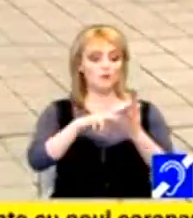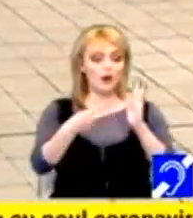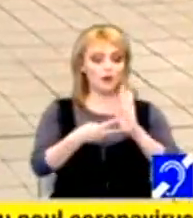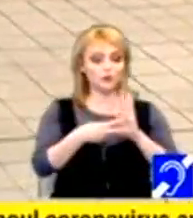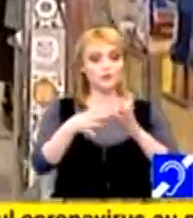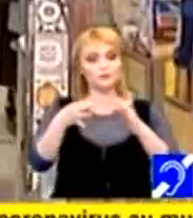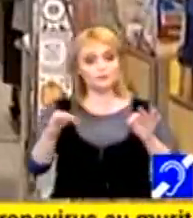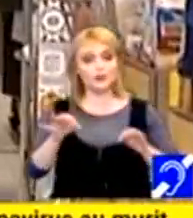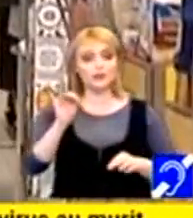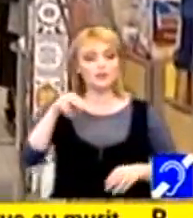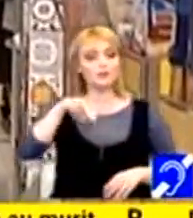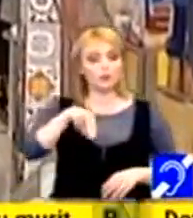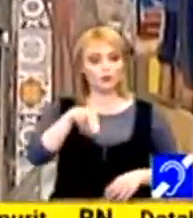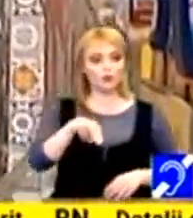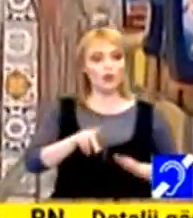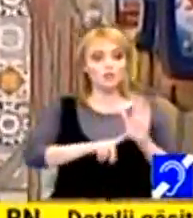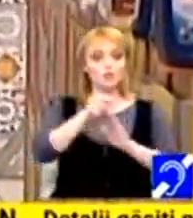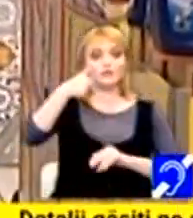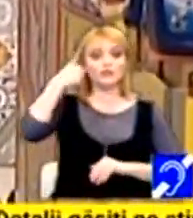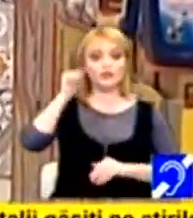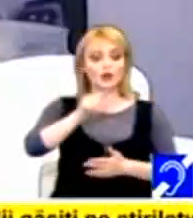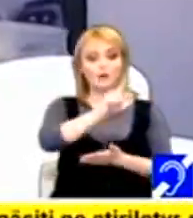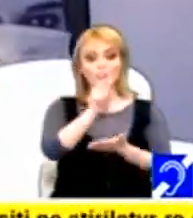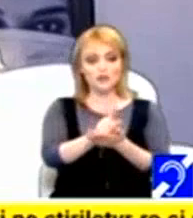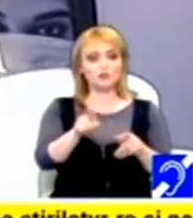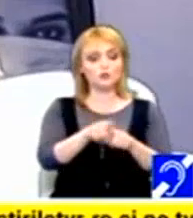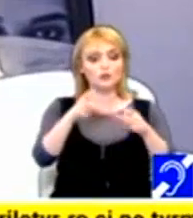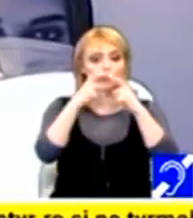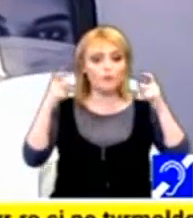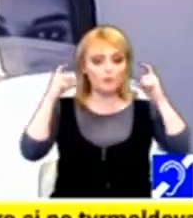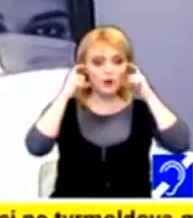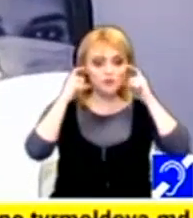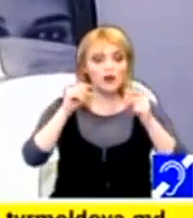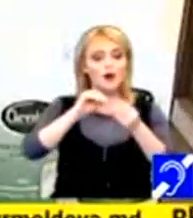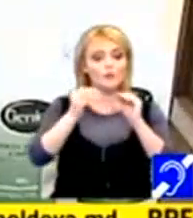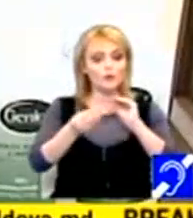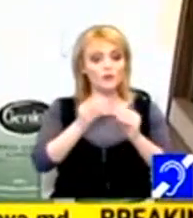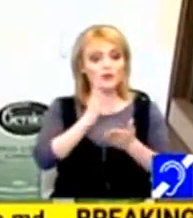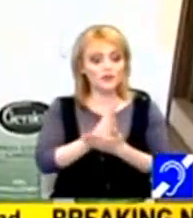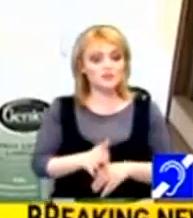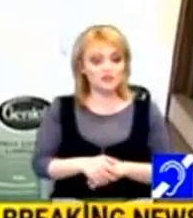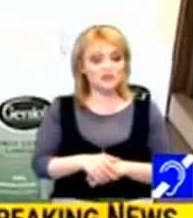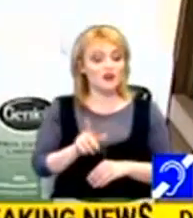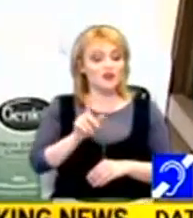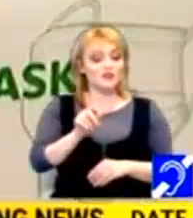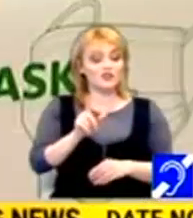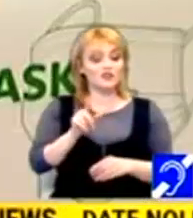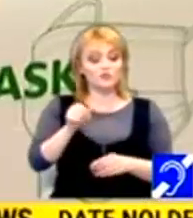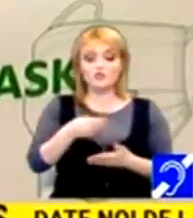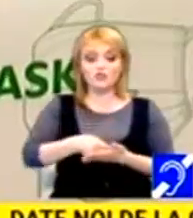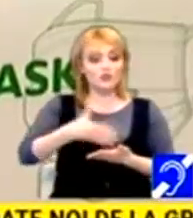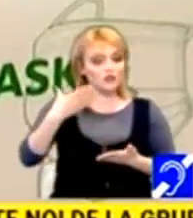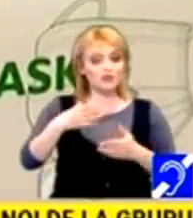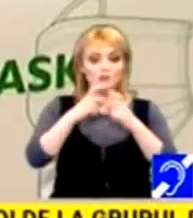relaxare și în Portugalia, unde încă de ieri e obligatorie masca medicală. Problema însă este că măștile sunt foarte scumpe. O cutie